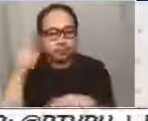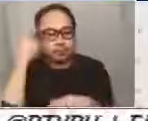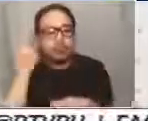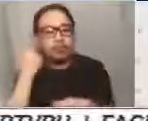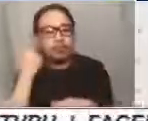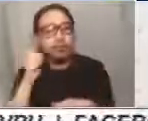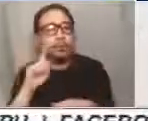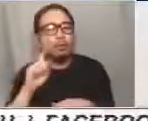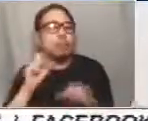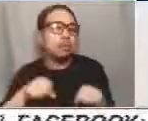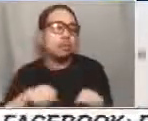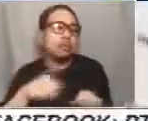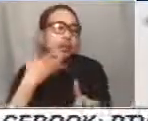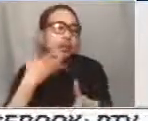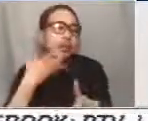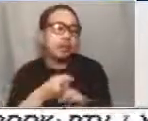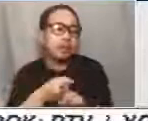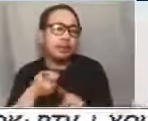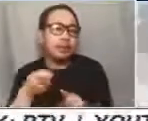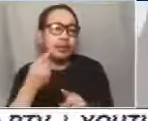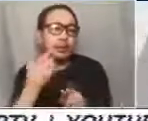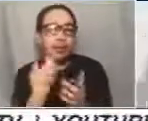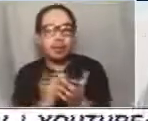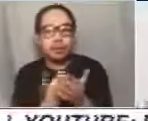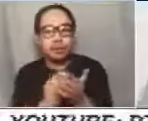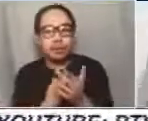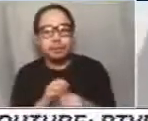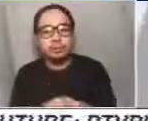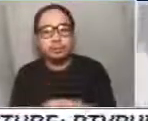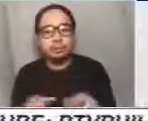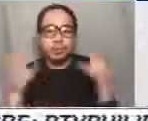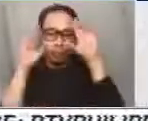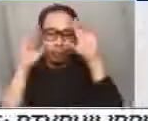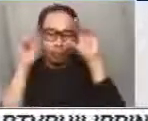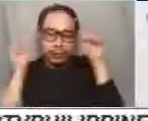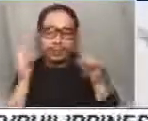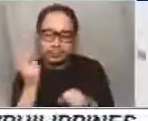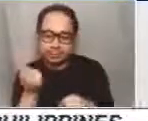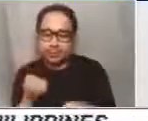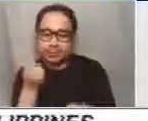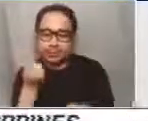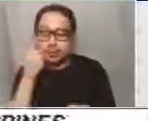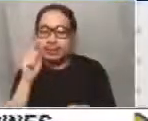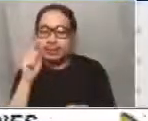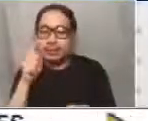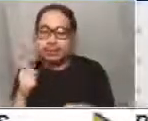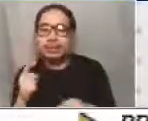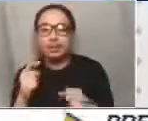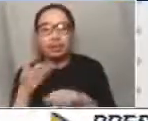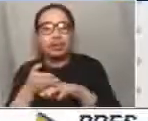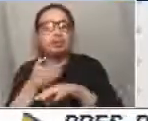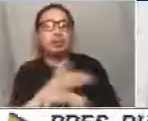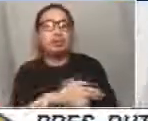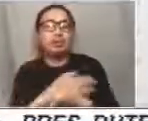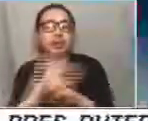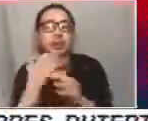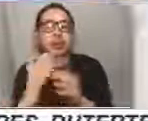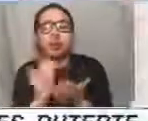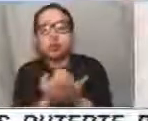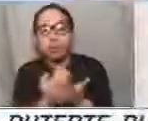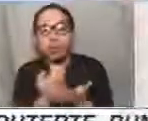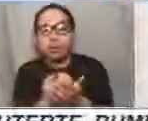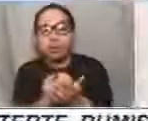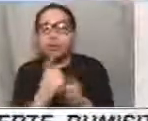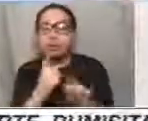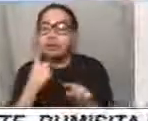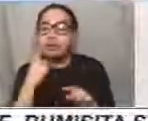lalo pa silang magsisika para masimulan na ang vaccine rollout na susundan naman ng pagbubukas pa ng ekonomiya.